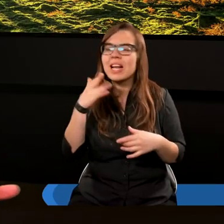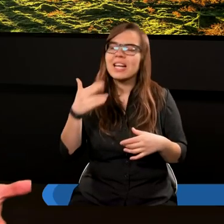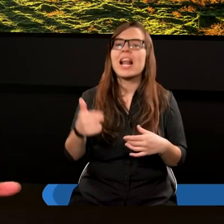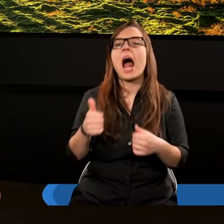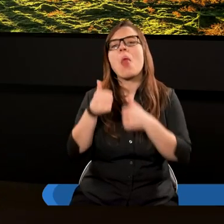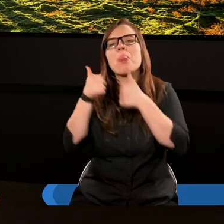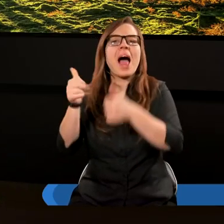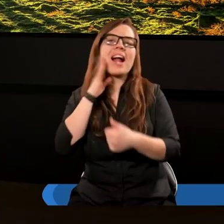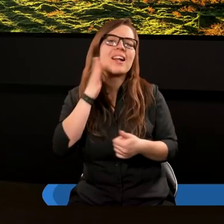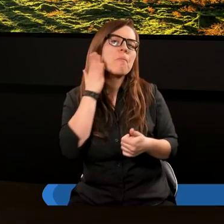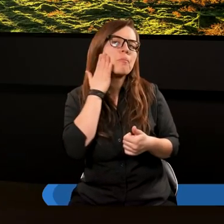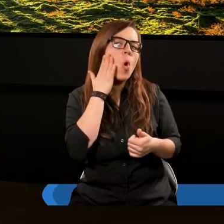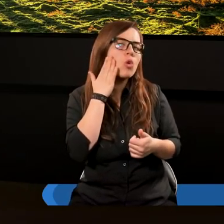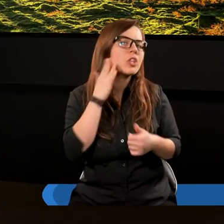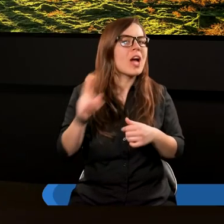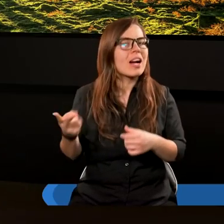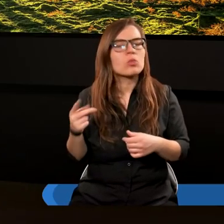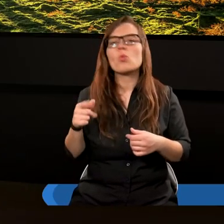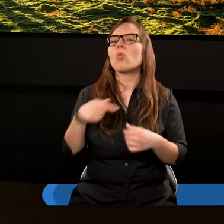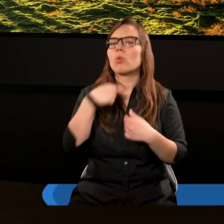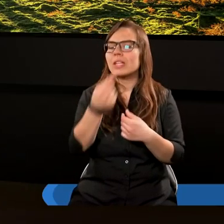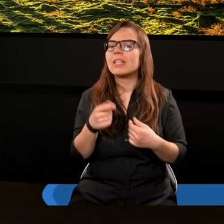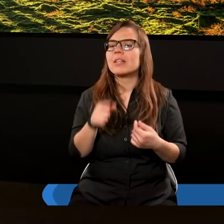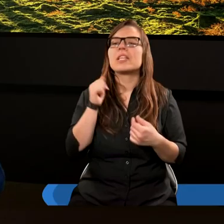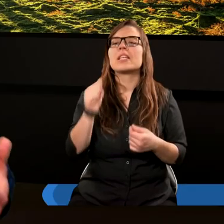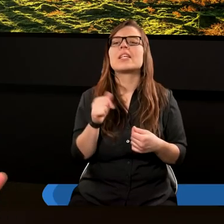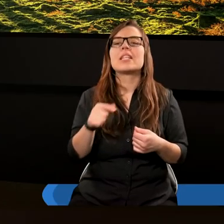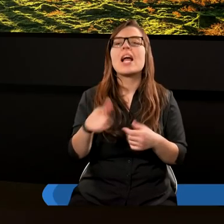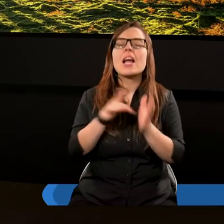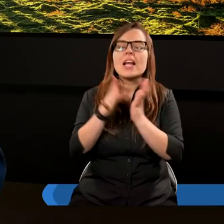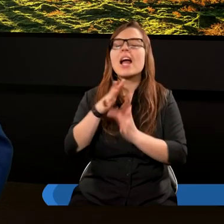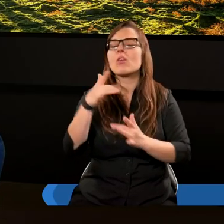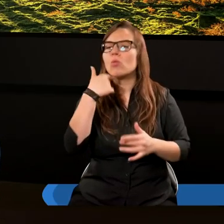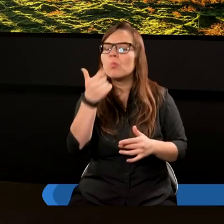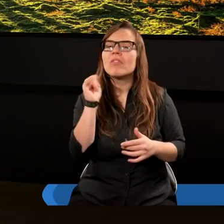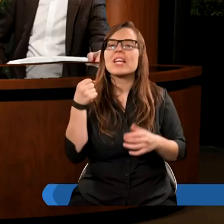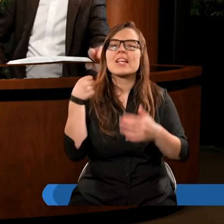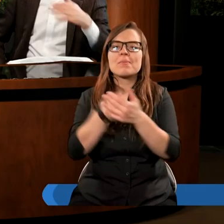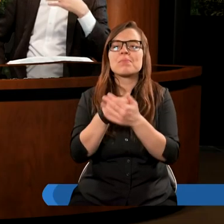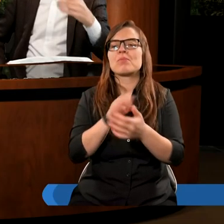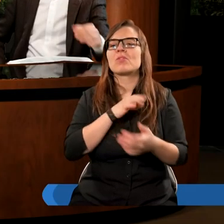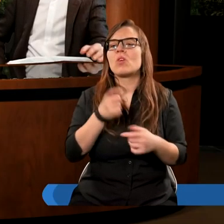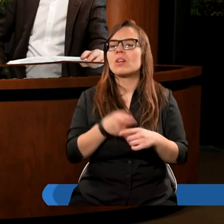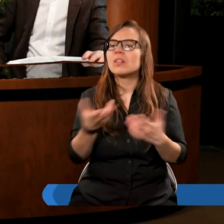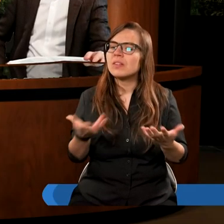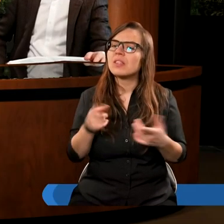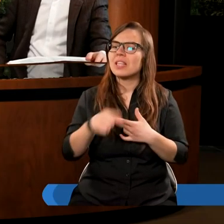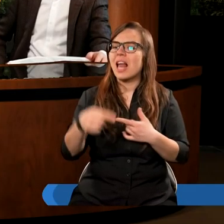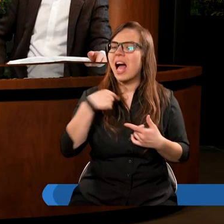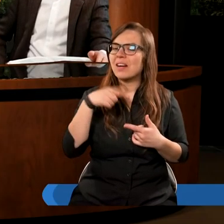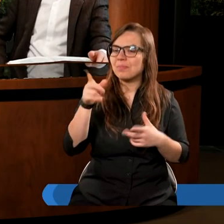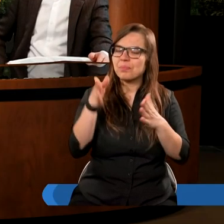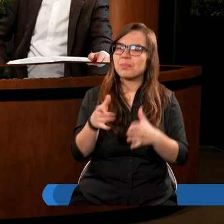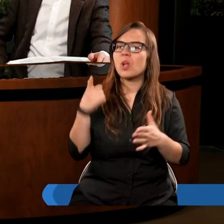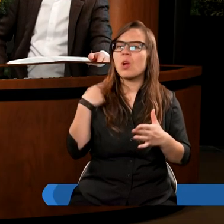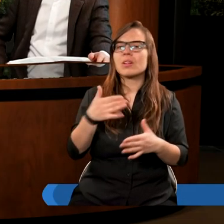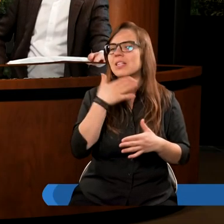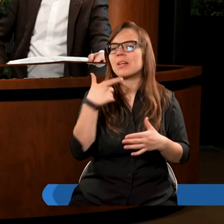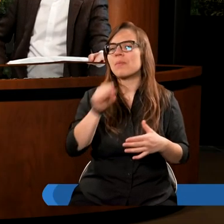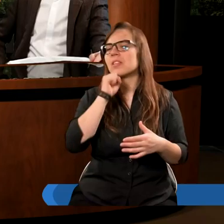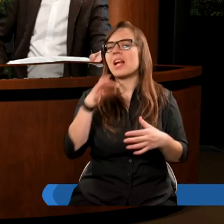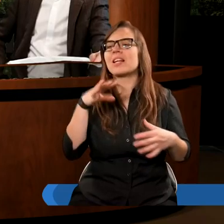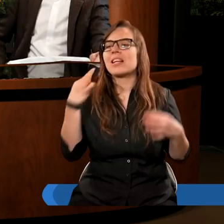policzek, wybacz swoim wrogom, a z drugiej strony Jezus wraca w fale i bije swoich wrogów. Dla mnie osobiście to jakby nie ma tutaj